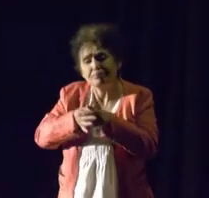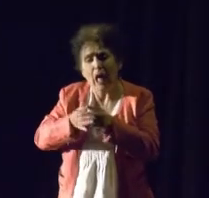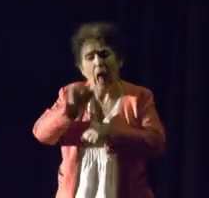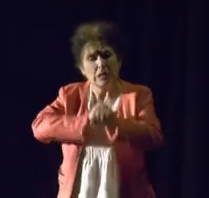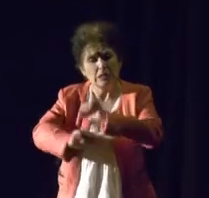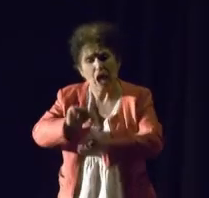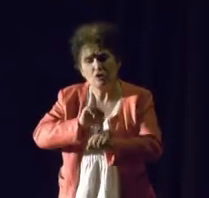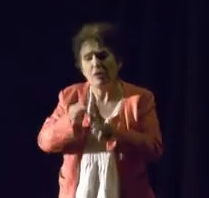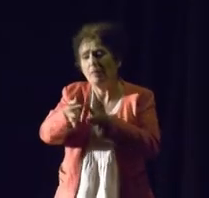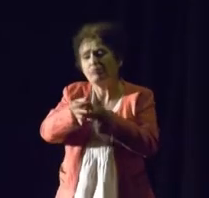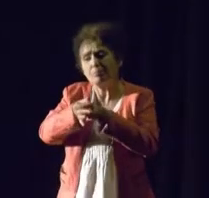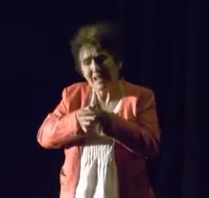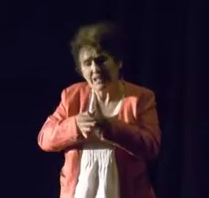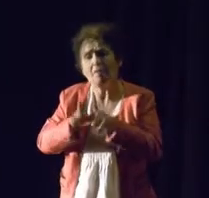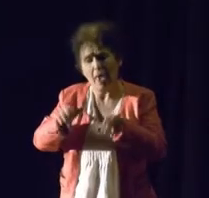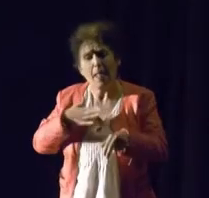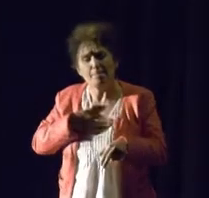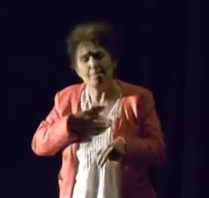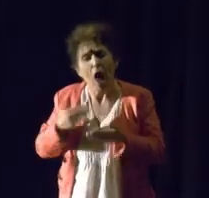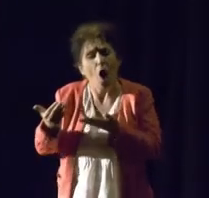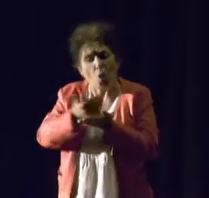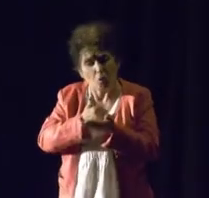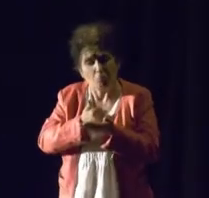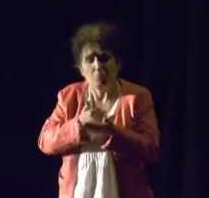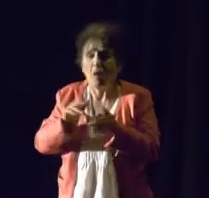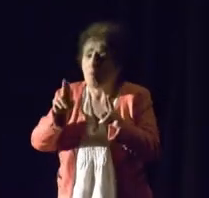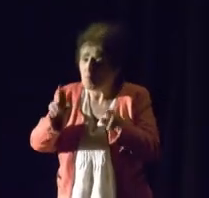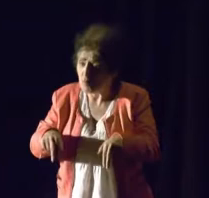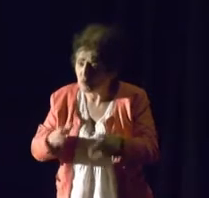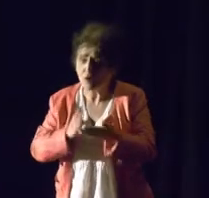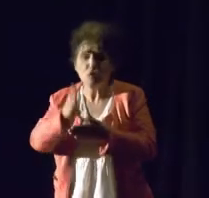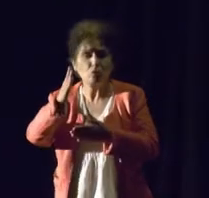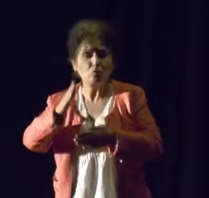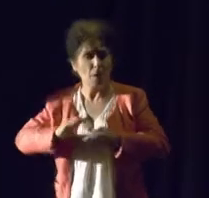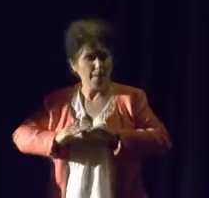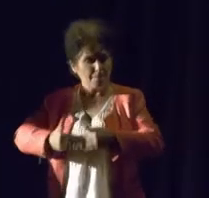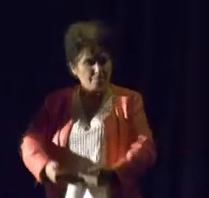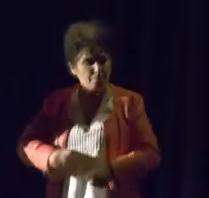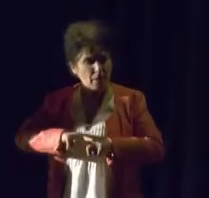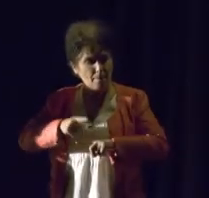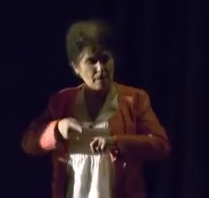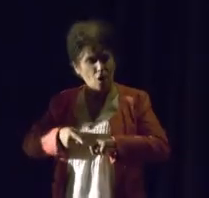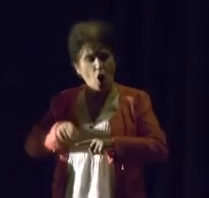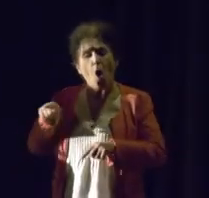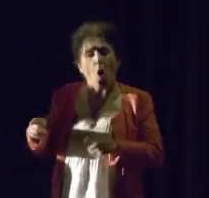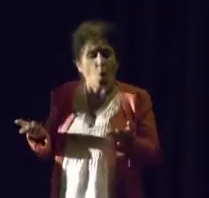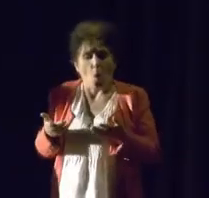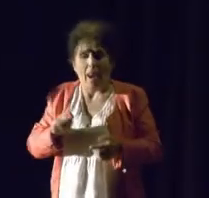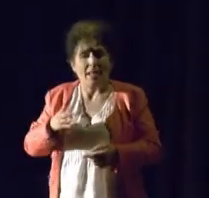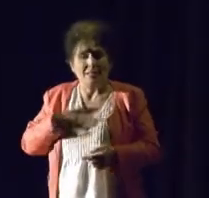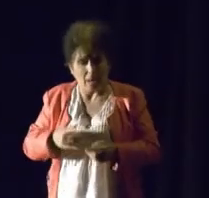на презерватив. Значи, може да се случи бременоста и тогаш кога не ја